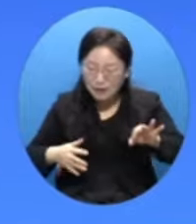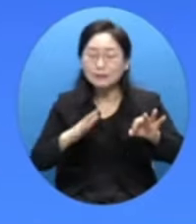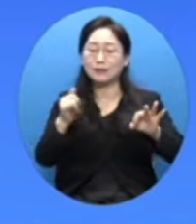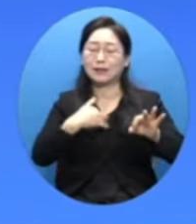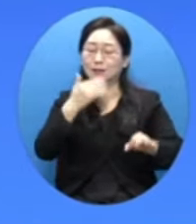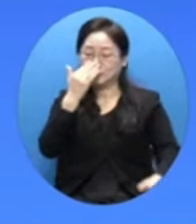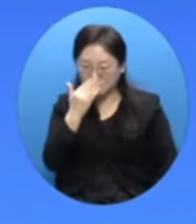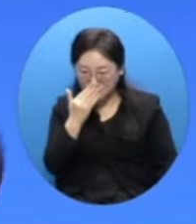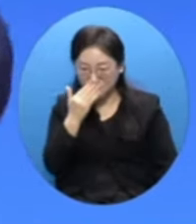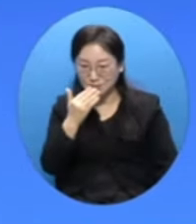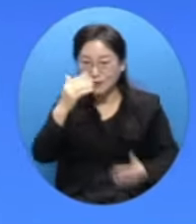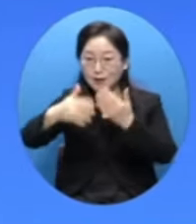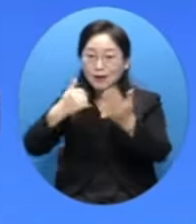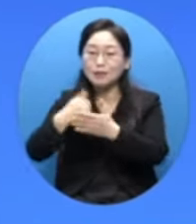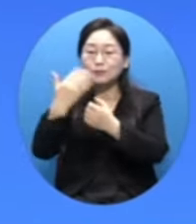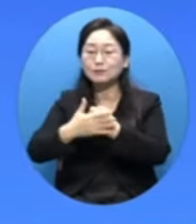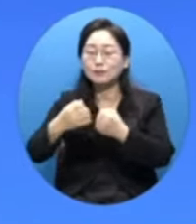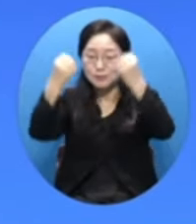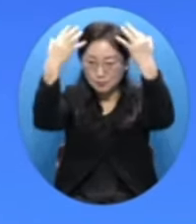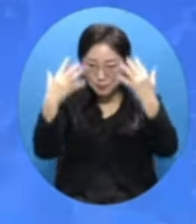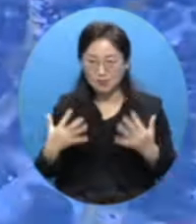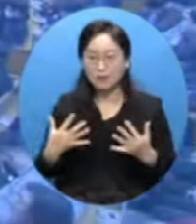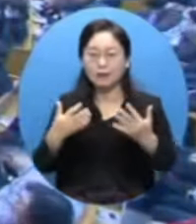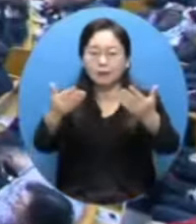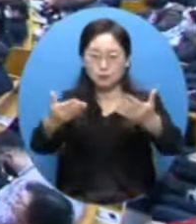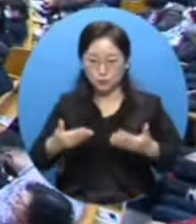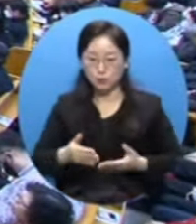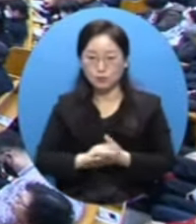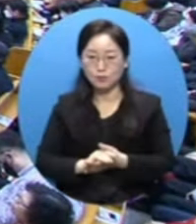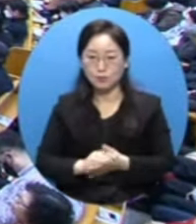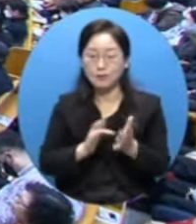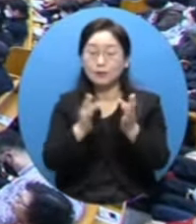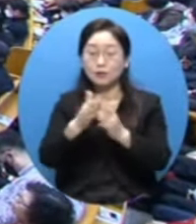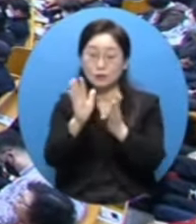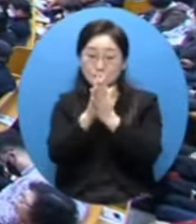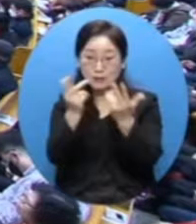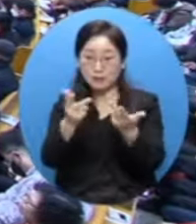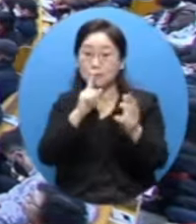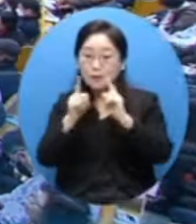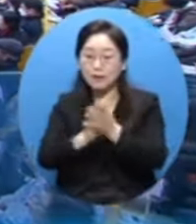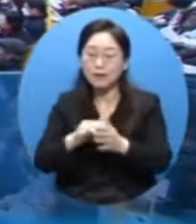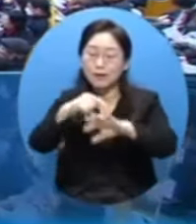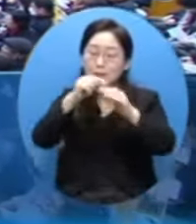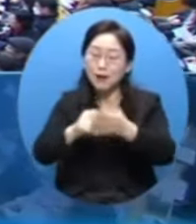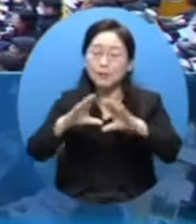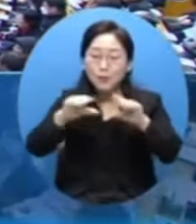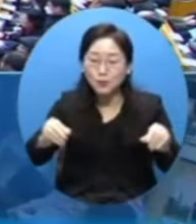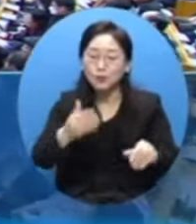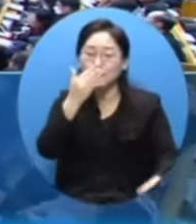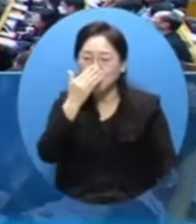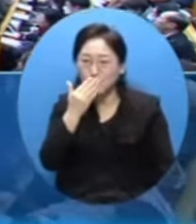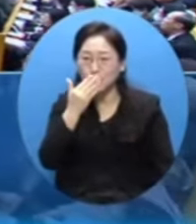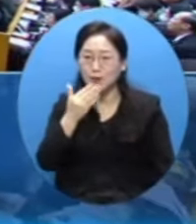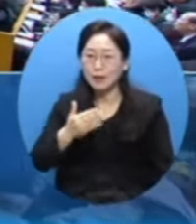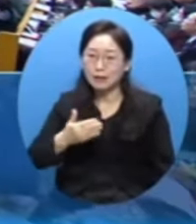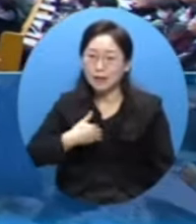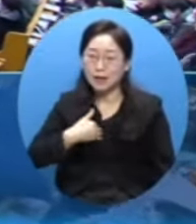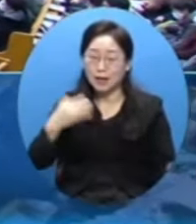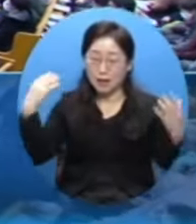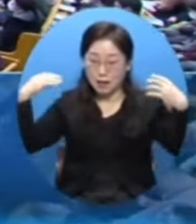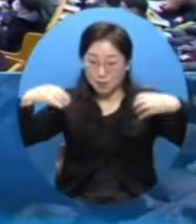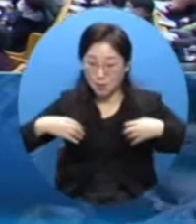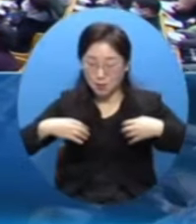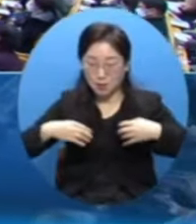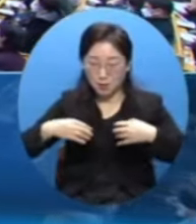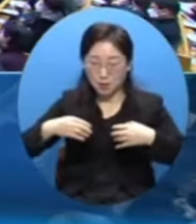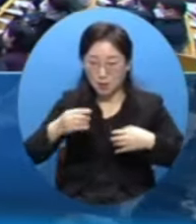겸손히 낮아질 때 하나님의 은혜가 임하게 되는 것입니다. 예수님 친히 말씀하셨습니다. 나는 마음이 온유하고 겸손하니 나의 멍에를 메고 내게